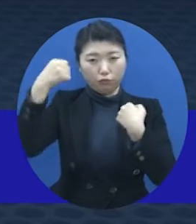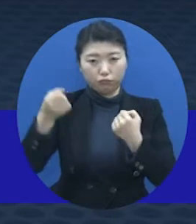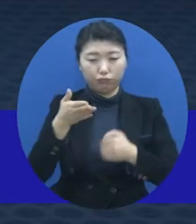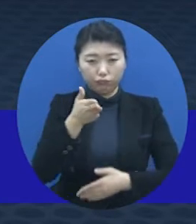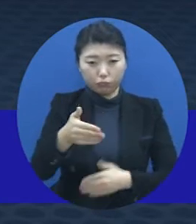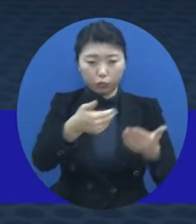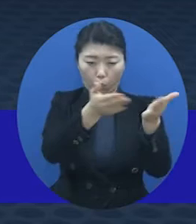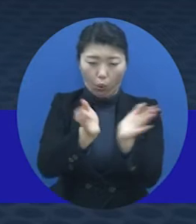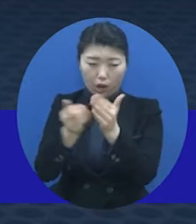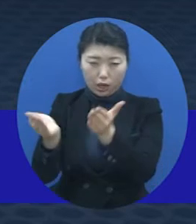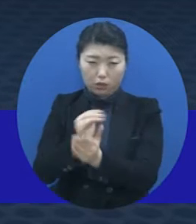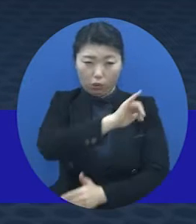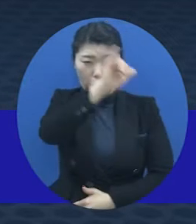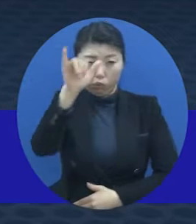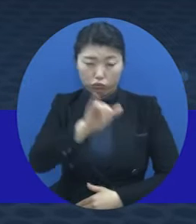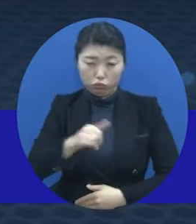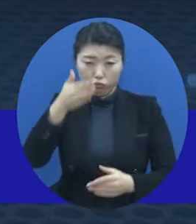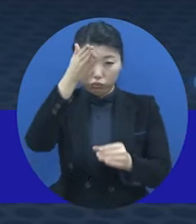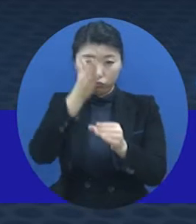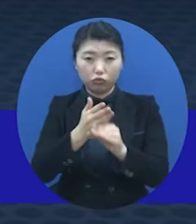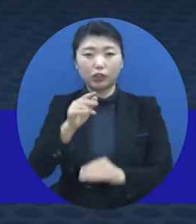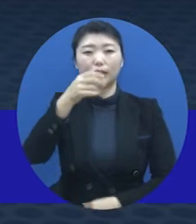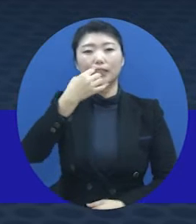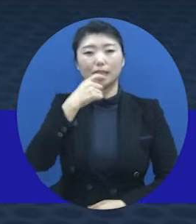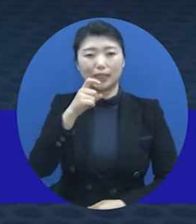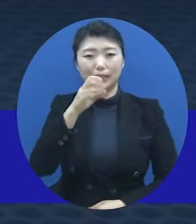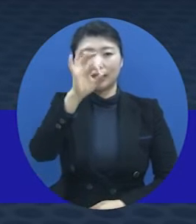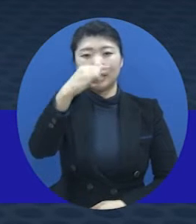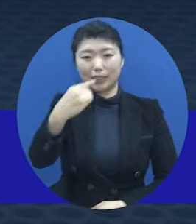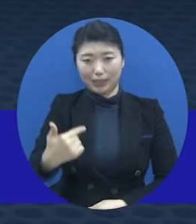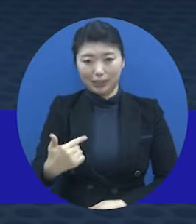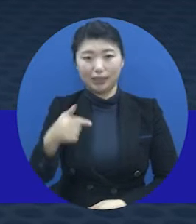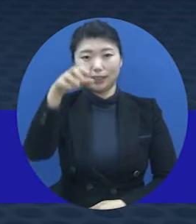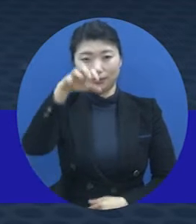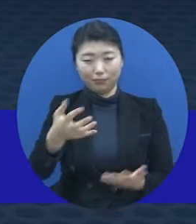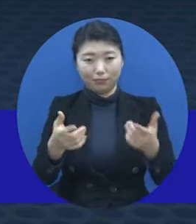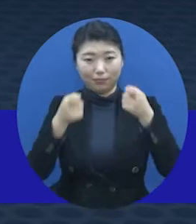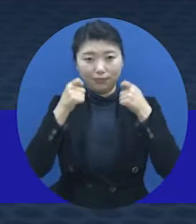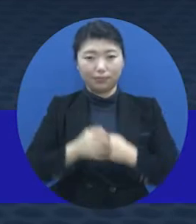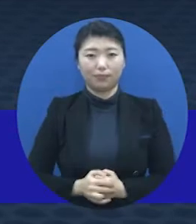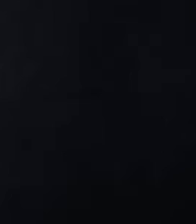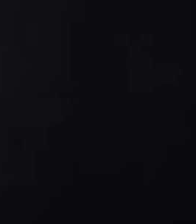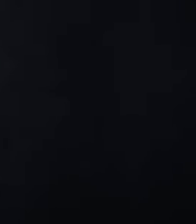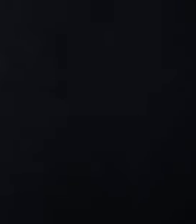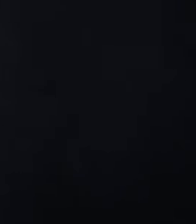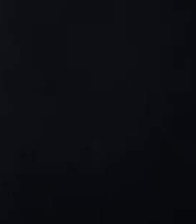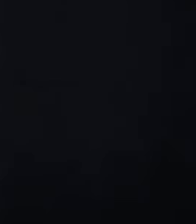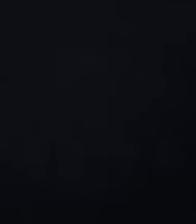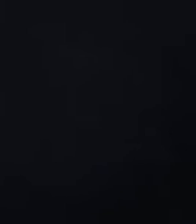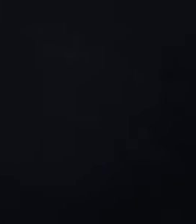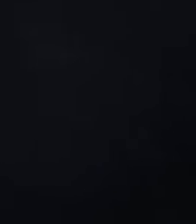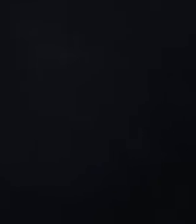과학기술 분야에 참가한 전국의 동아리들 중에서 은상을 수상했습니다.